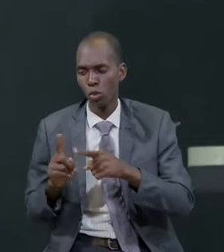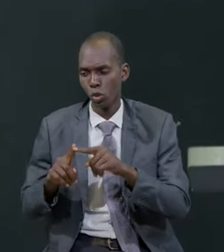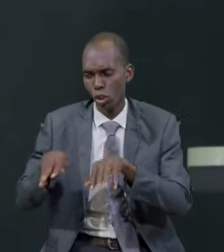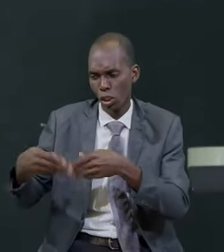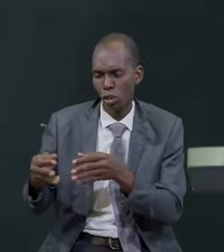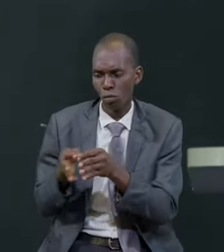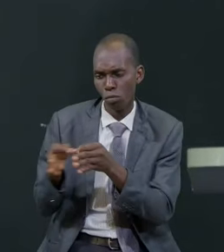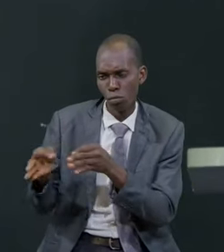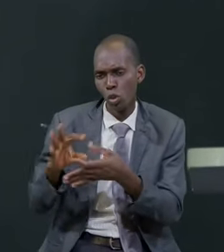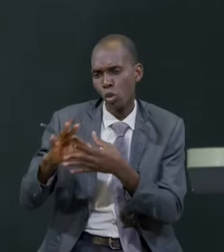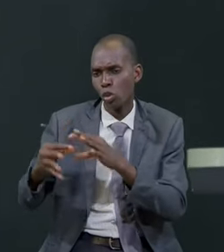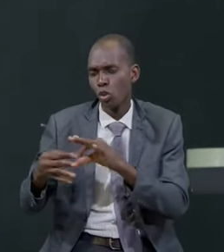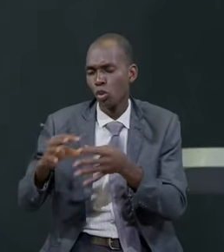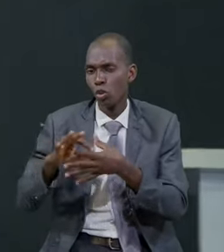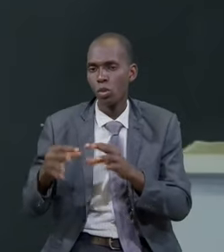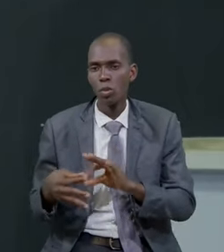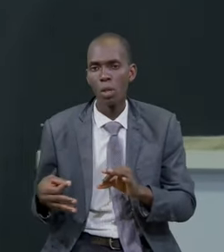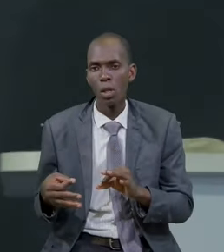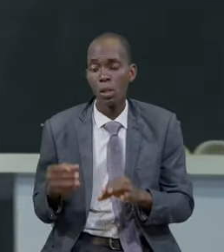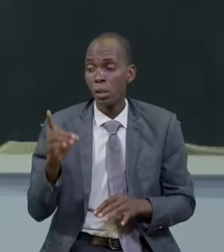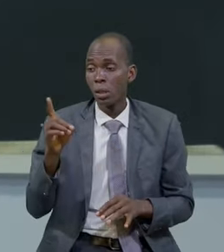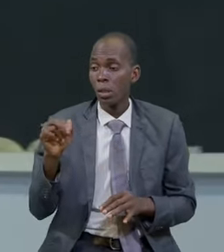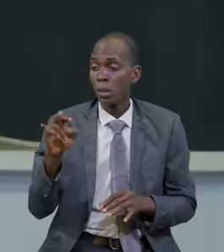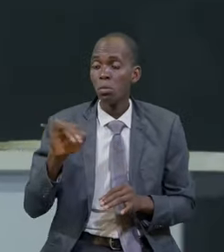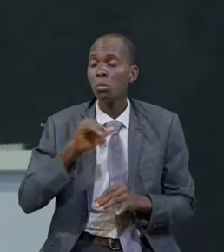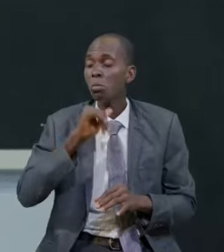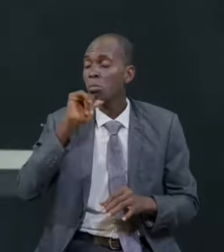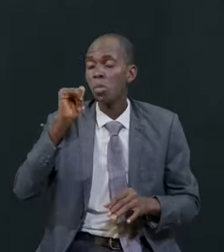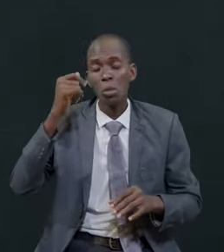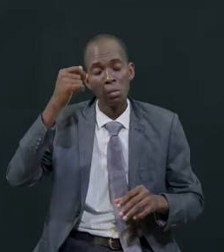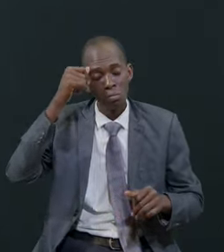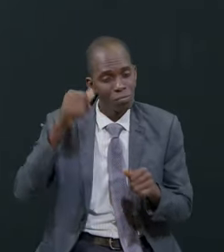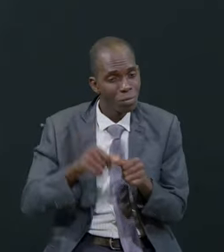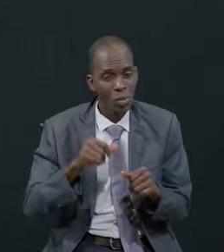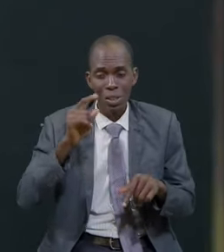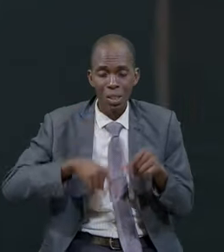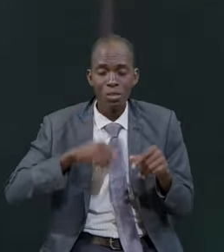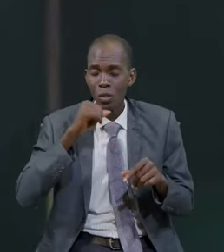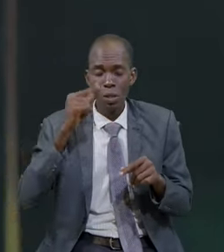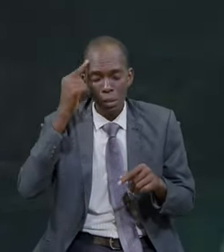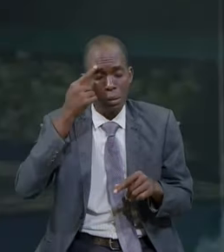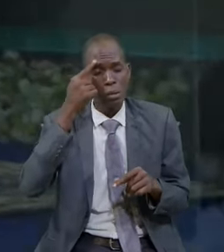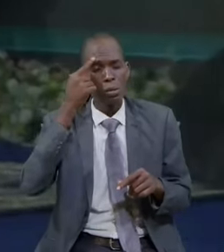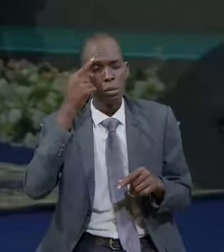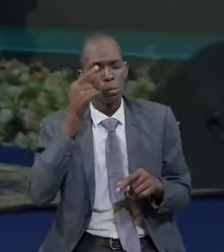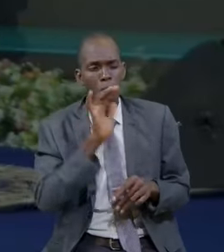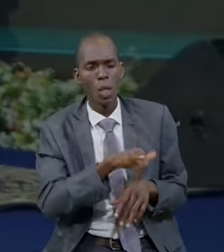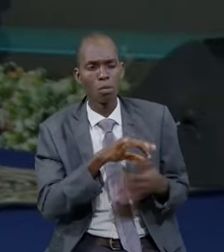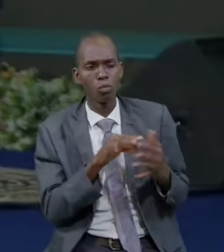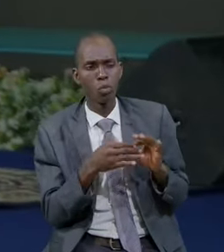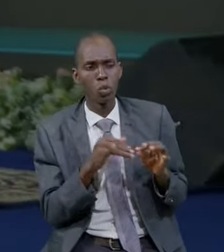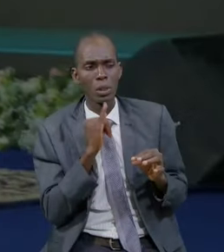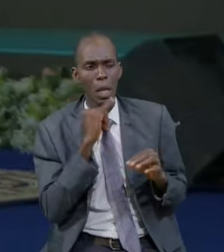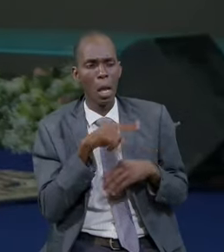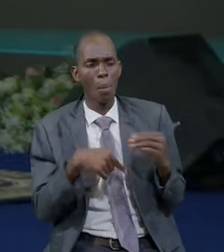Mort spirituellement, aveugle spirituellement. Et il a commencé à juger. Il y a des gens qui jugent